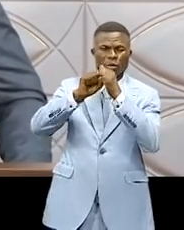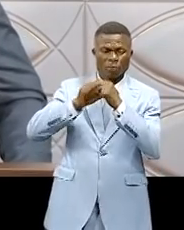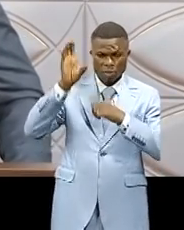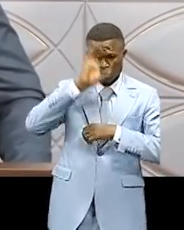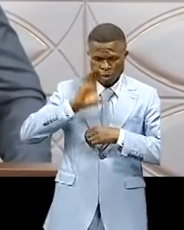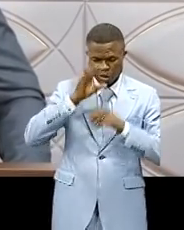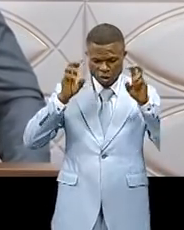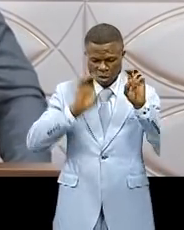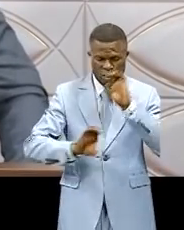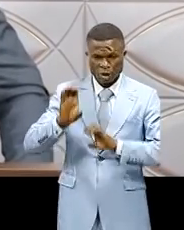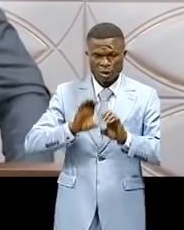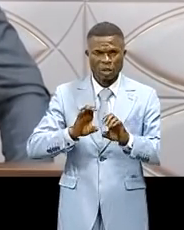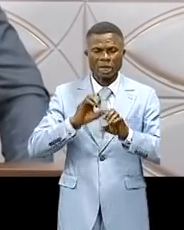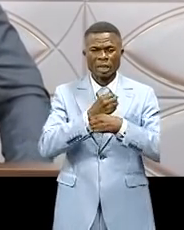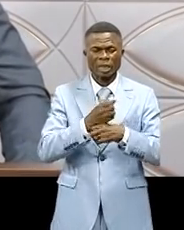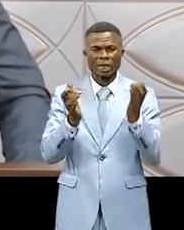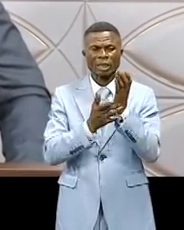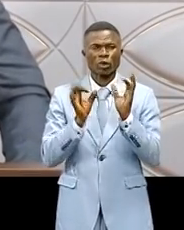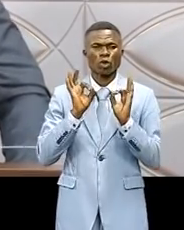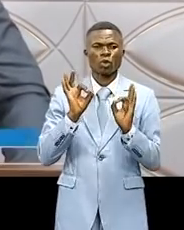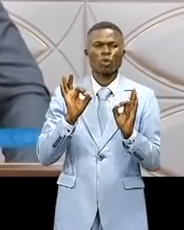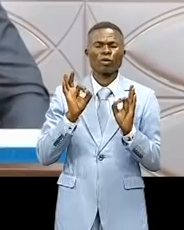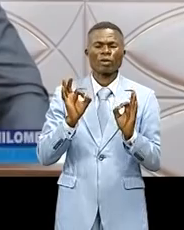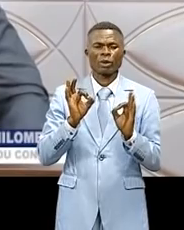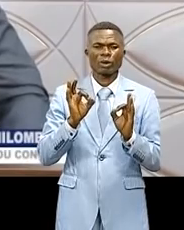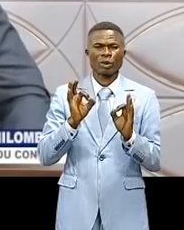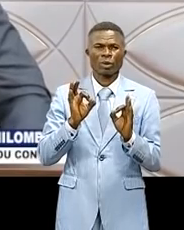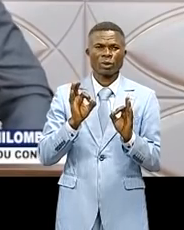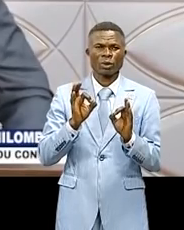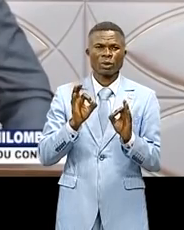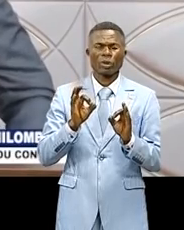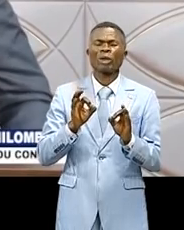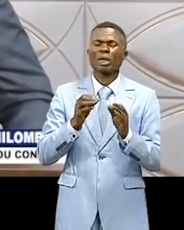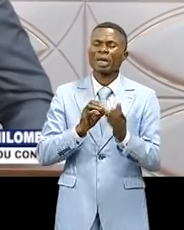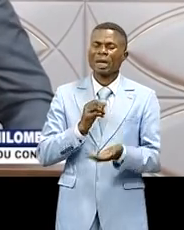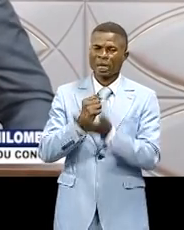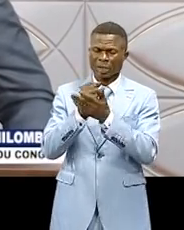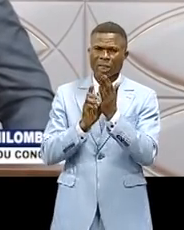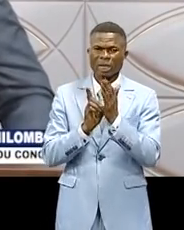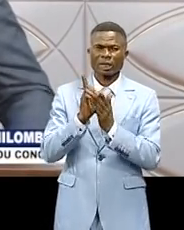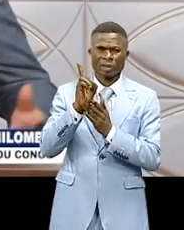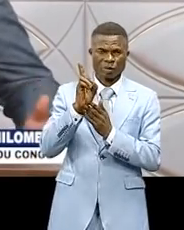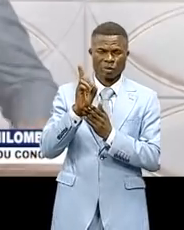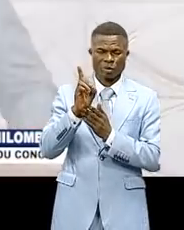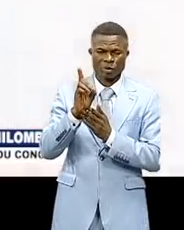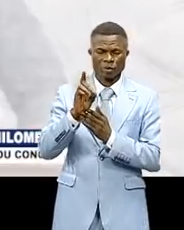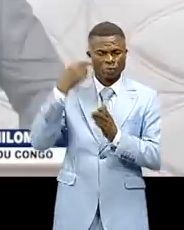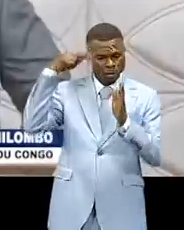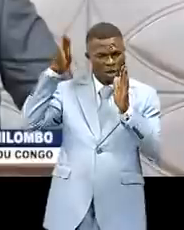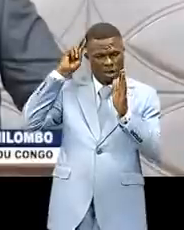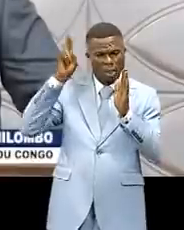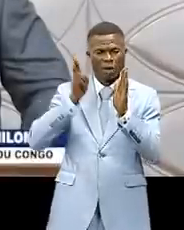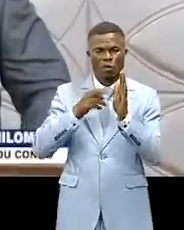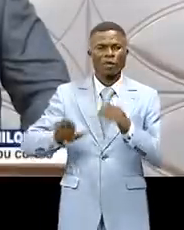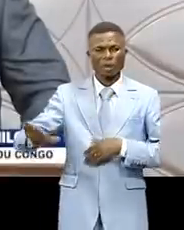et de l'innovation technologique comme fer de lance du développement la gouvernance de nos états